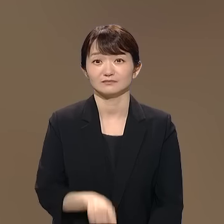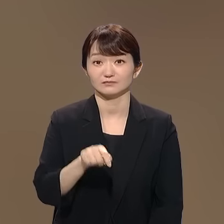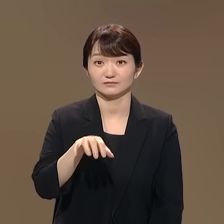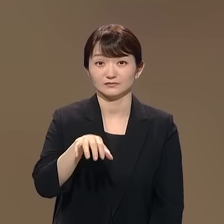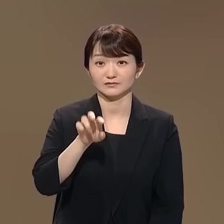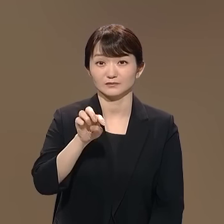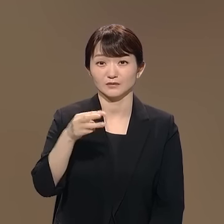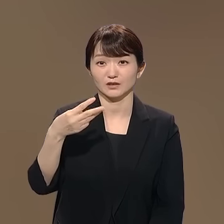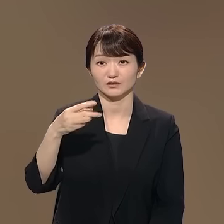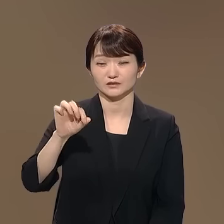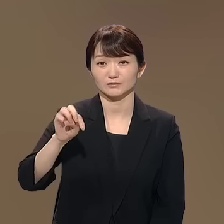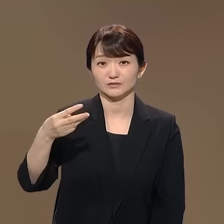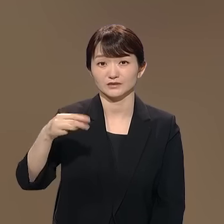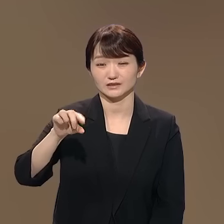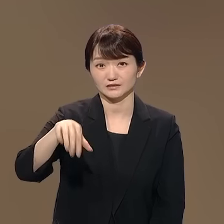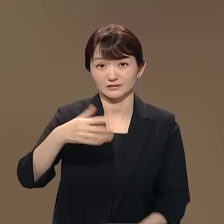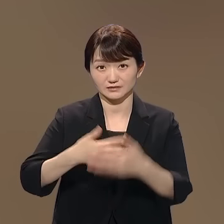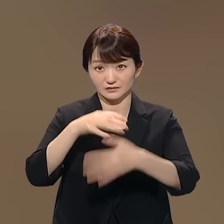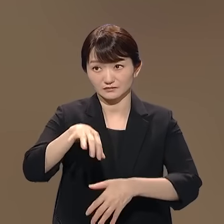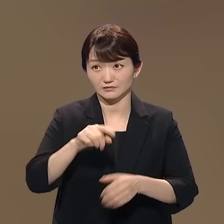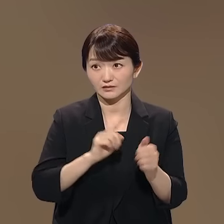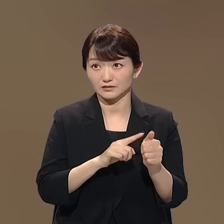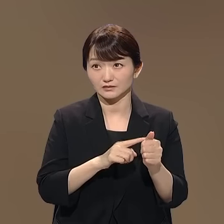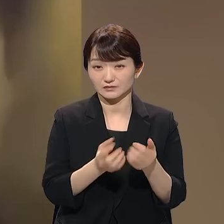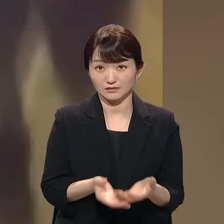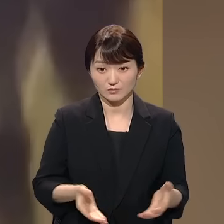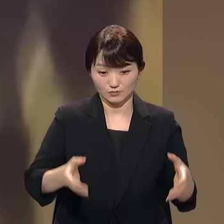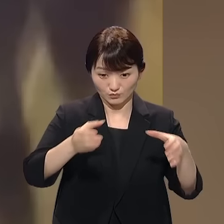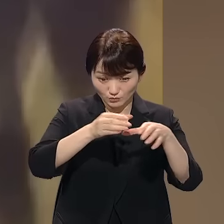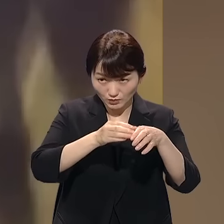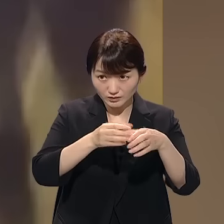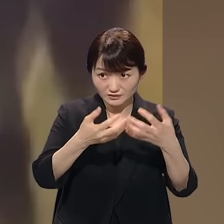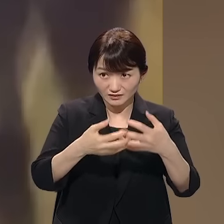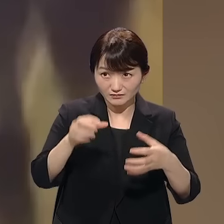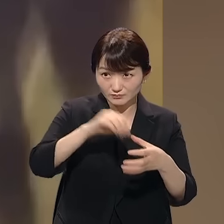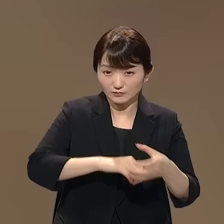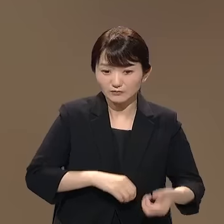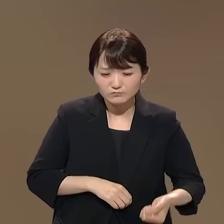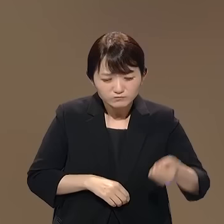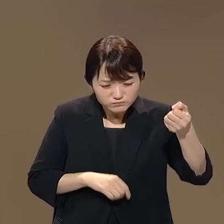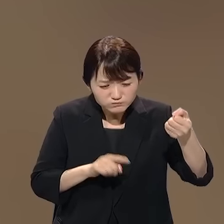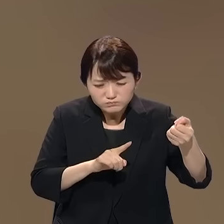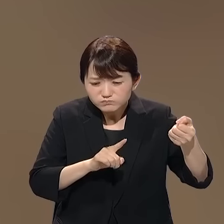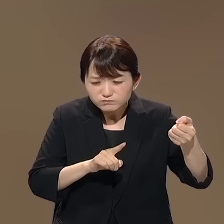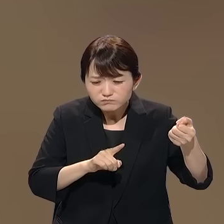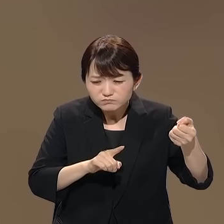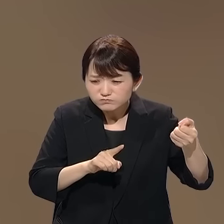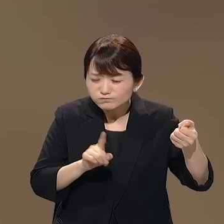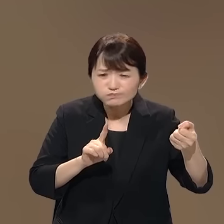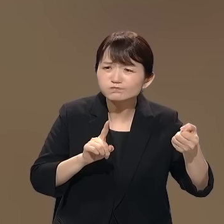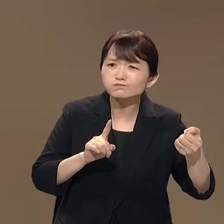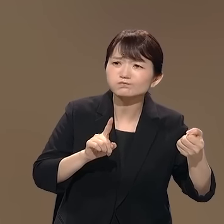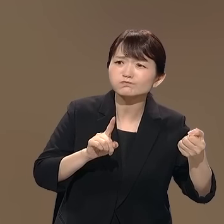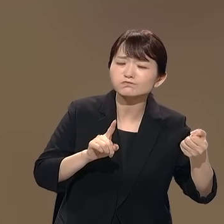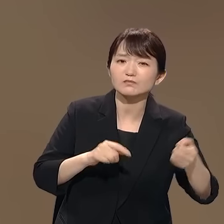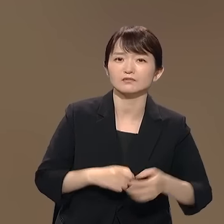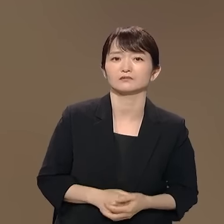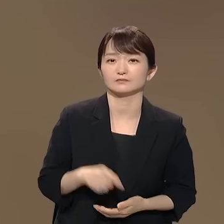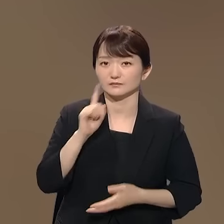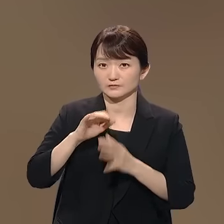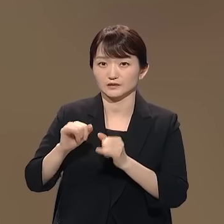멀티플렉스 영화관입니다 한 사람이 봉지 가득 저렇게 얼음을 들고 가는데요 대체 저 많은 얼음이 어디서 났나 했는데 자 제보자가